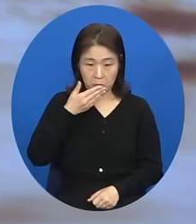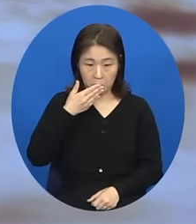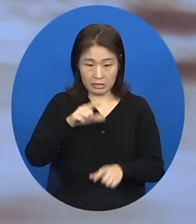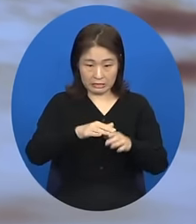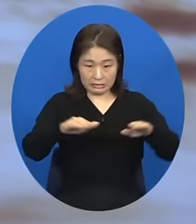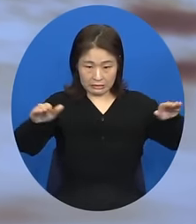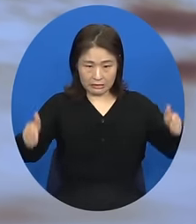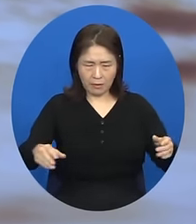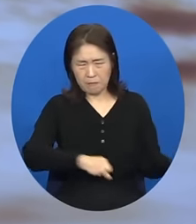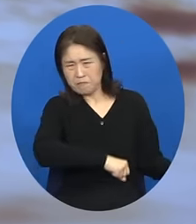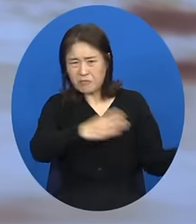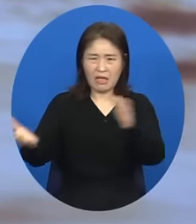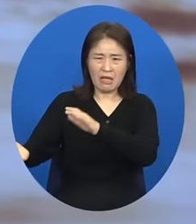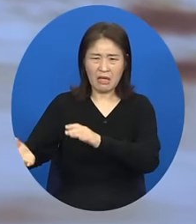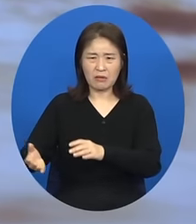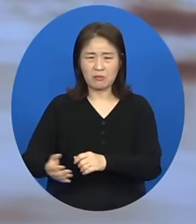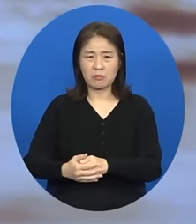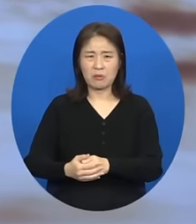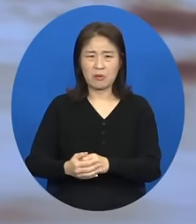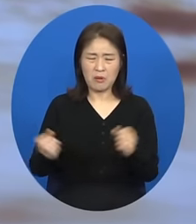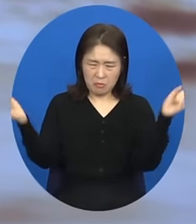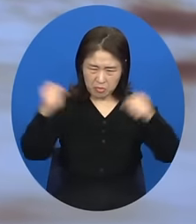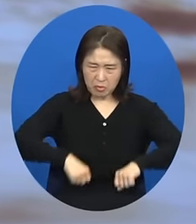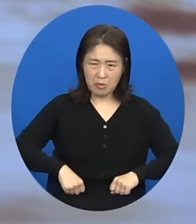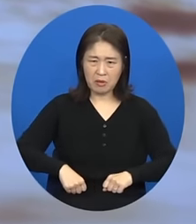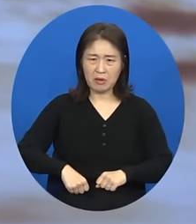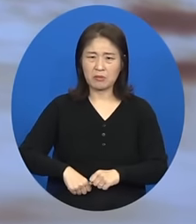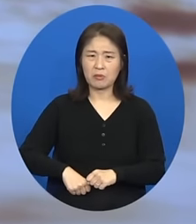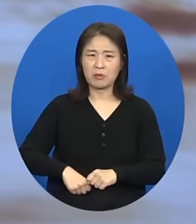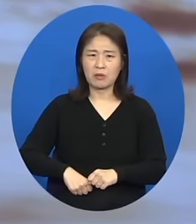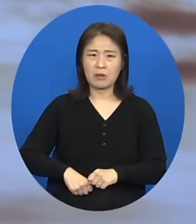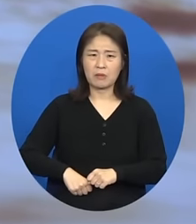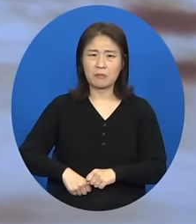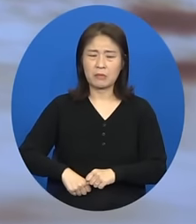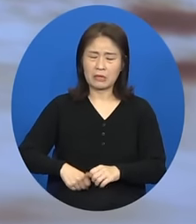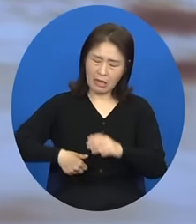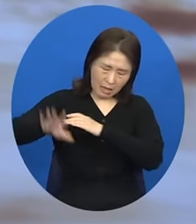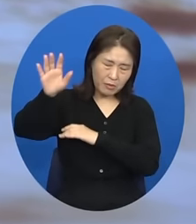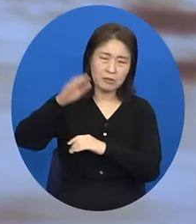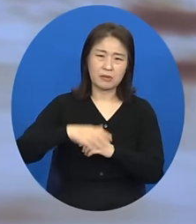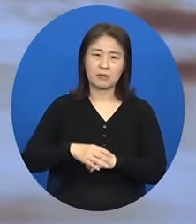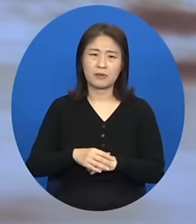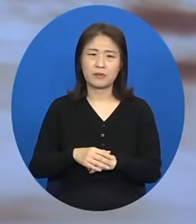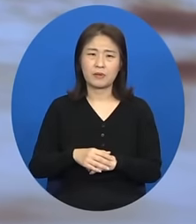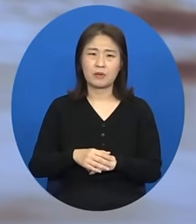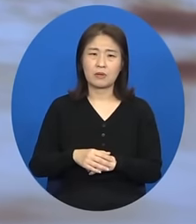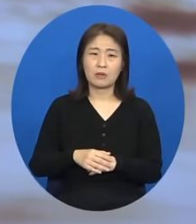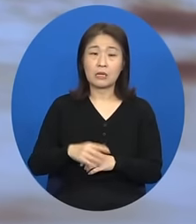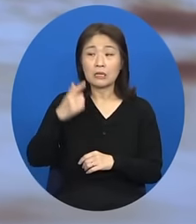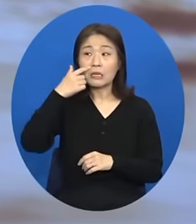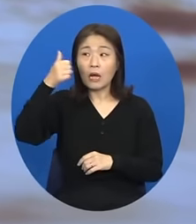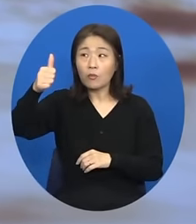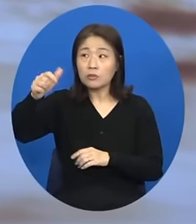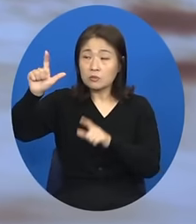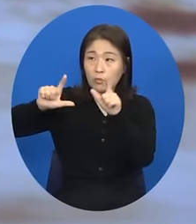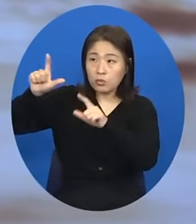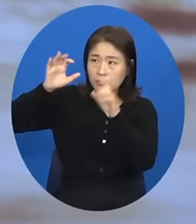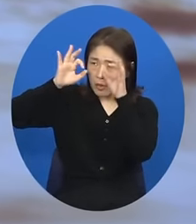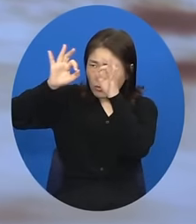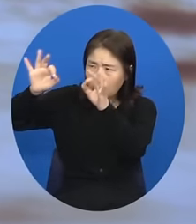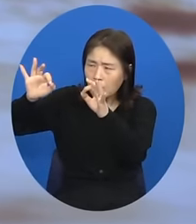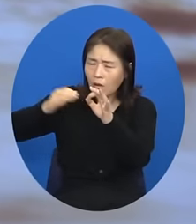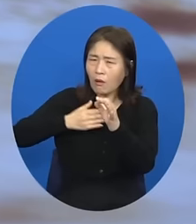그리고 나가시기도 했습니다. 그 모습을 볼 때면 제 모습에 굉장히 불안해하면서 아버지를 보면서 어떻게